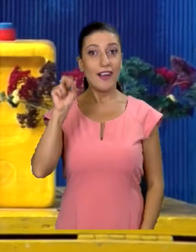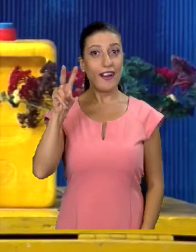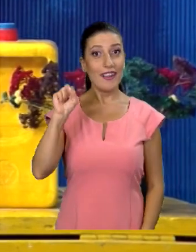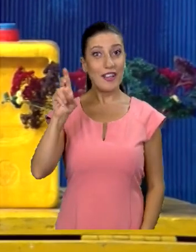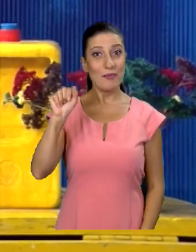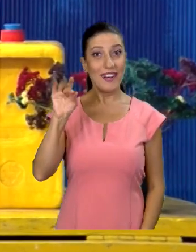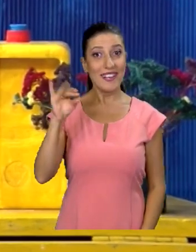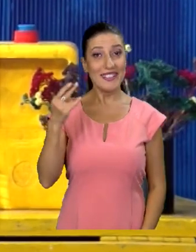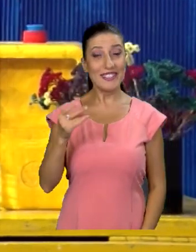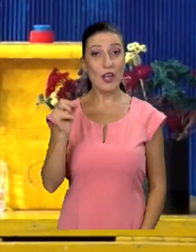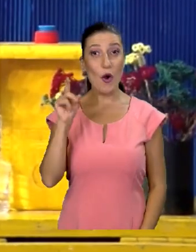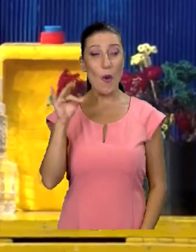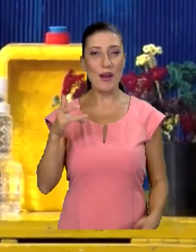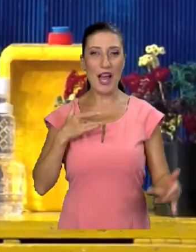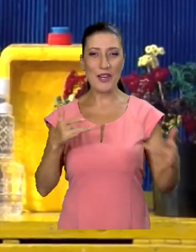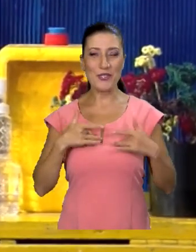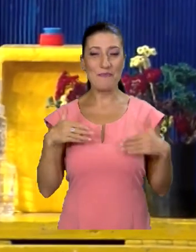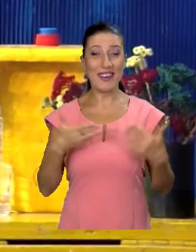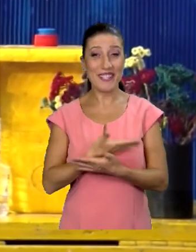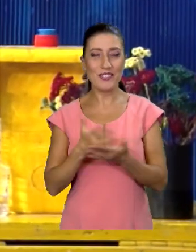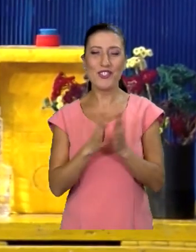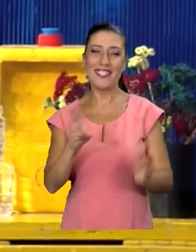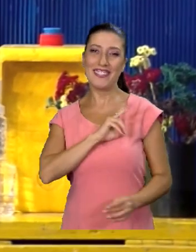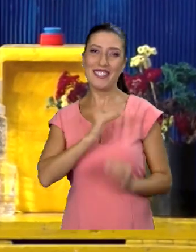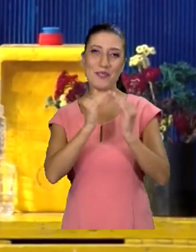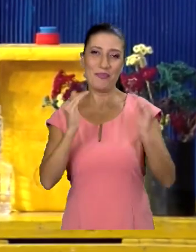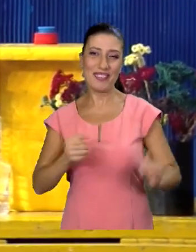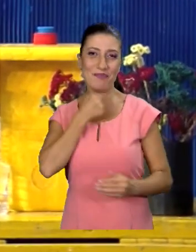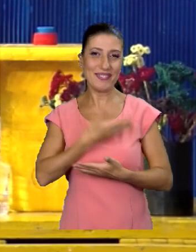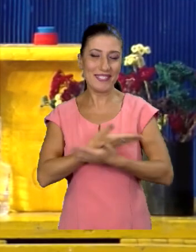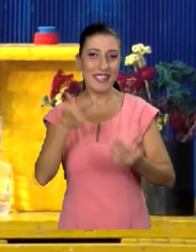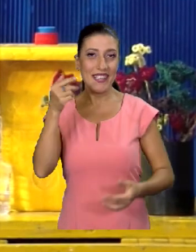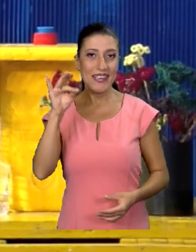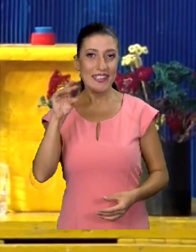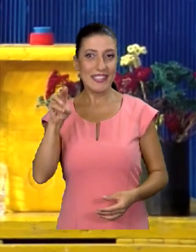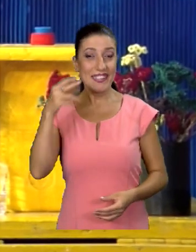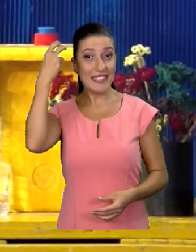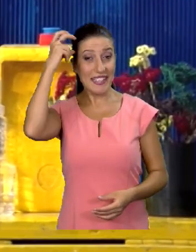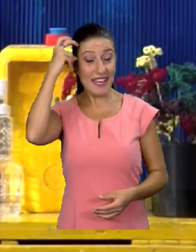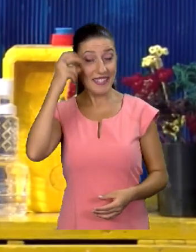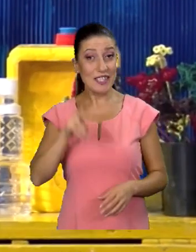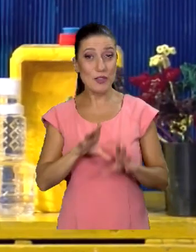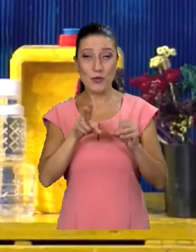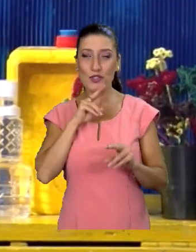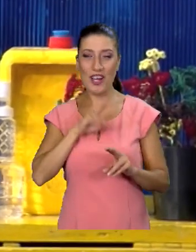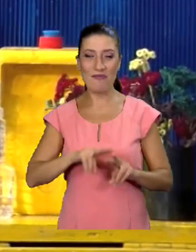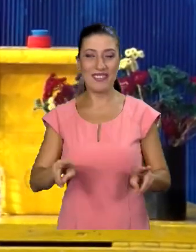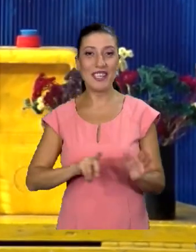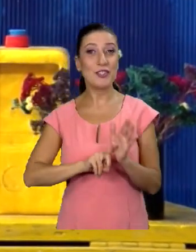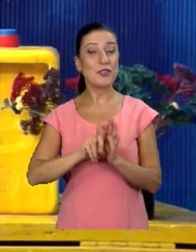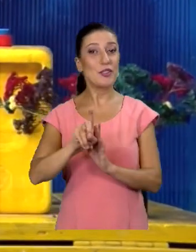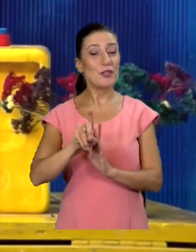bala bala vitsa hop la showitsa barev ze shat sireli pastikner metikner kris karin kriso para kris jaja ye parun kris te mia jamanak